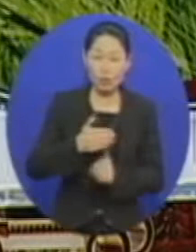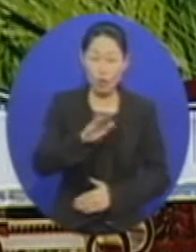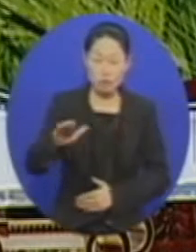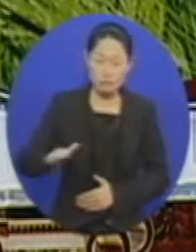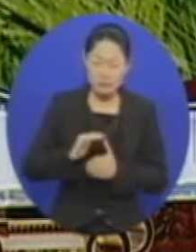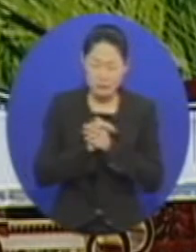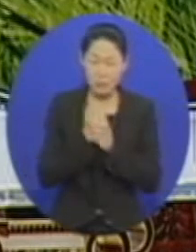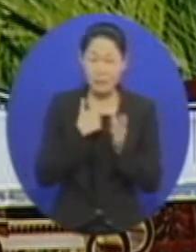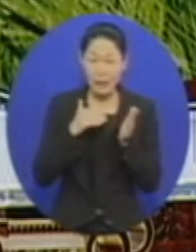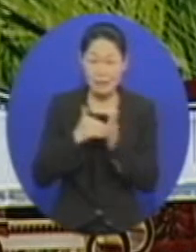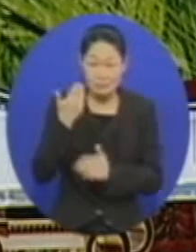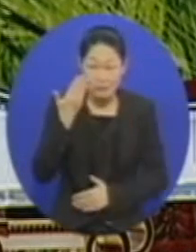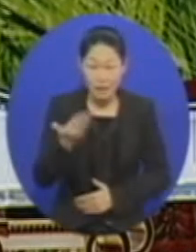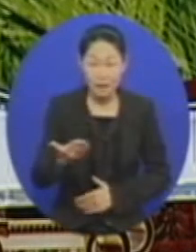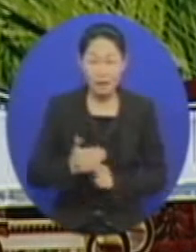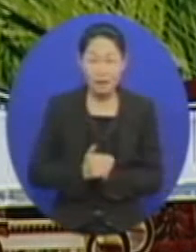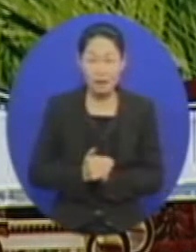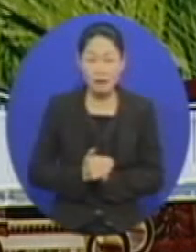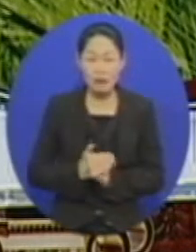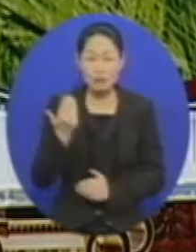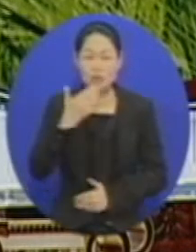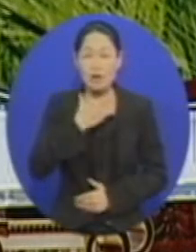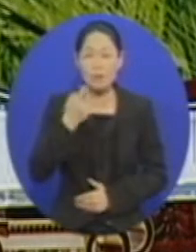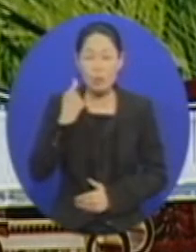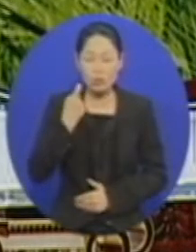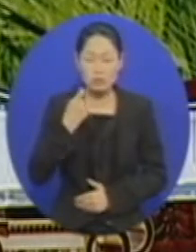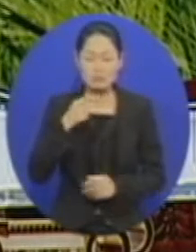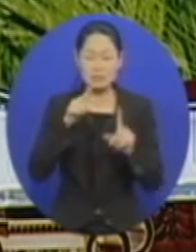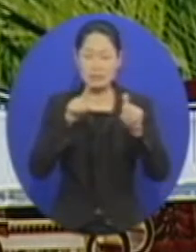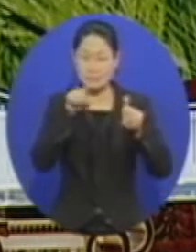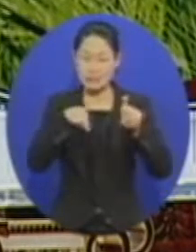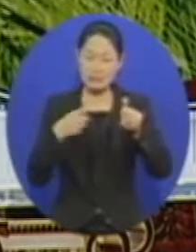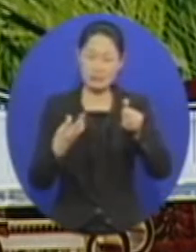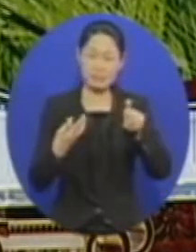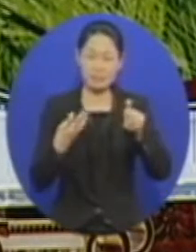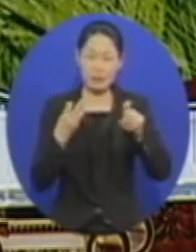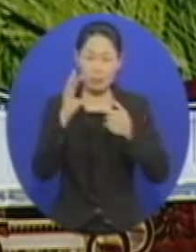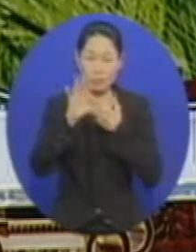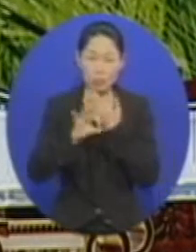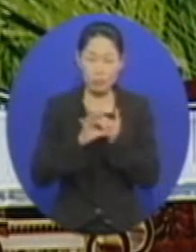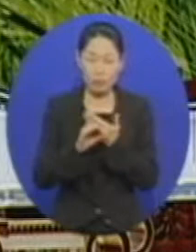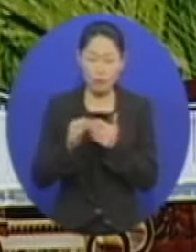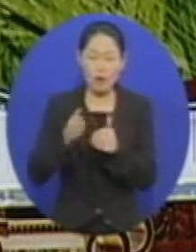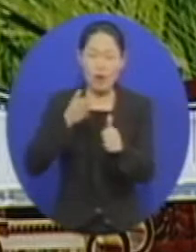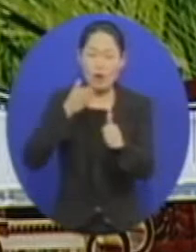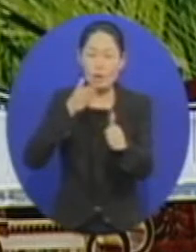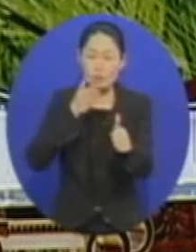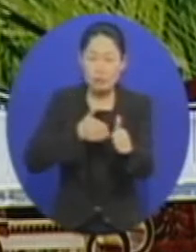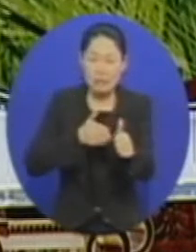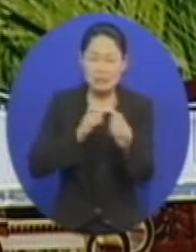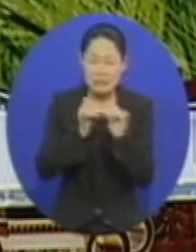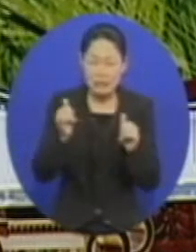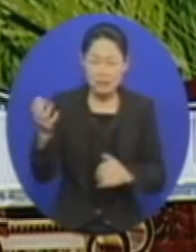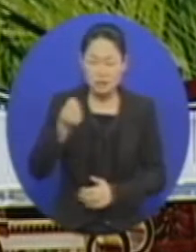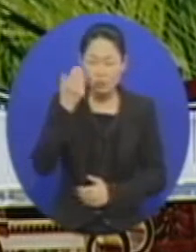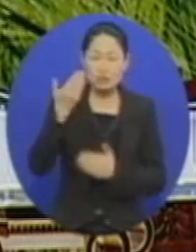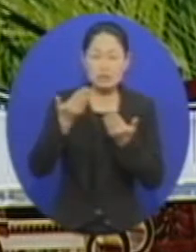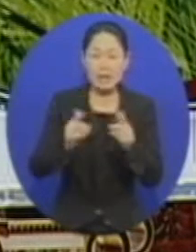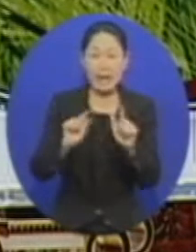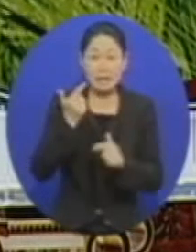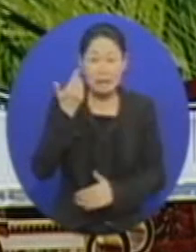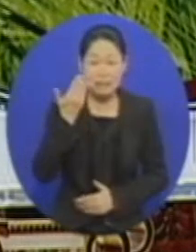하셨어 나와요 누가복음 11장 23절에 구하는 자에게 성령을 주시지 않겠느냐